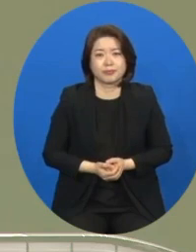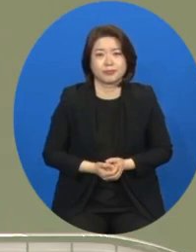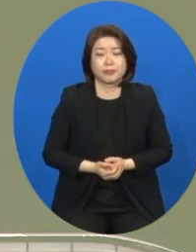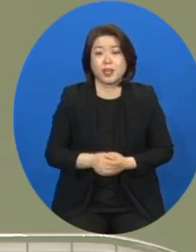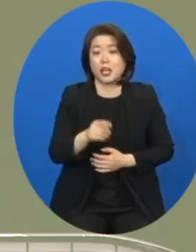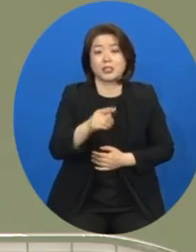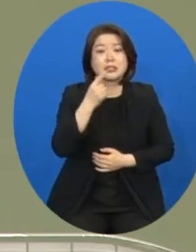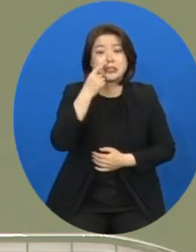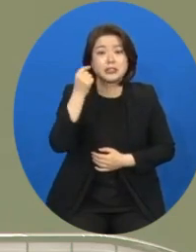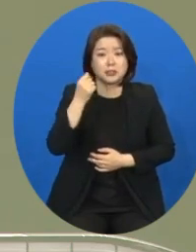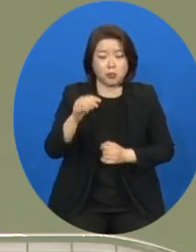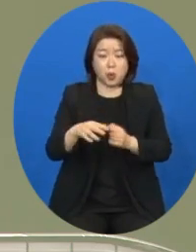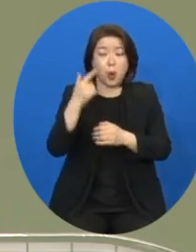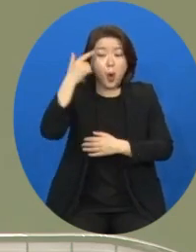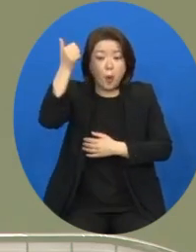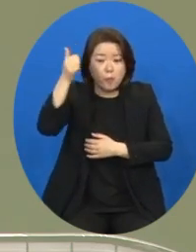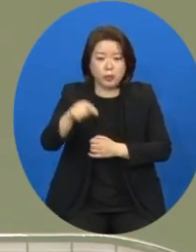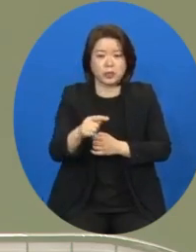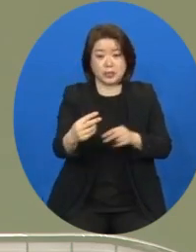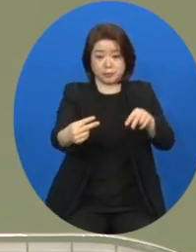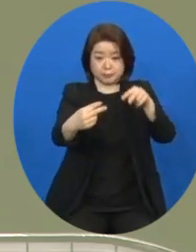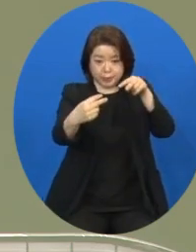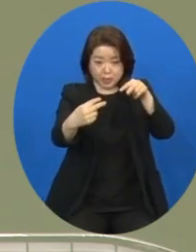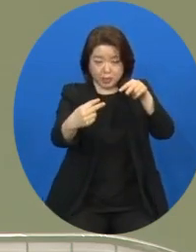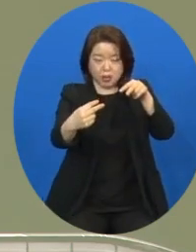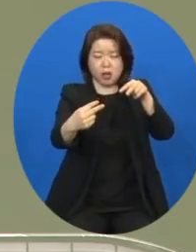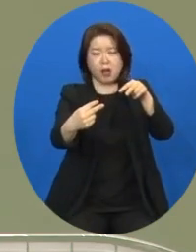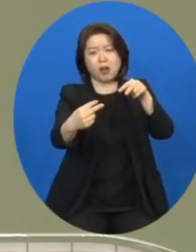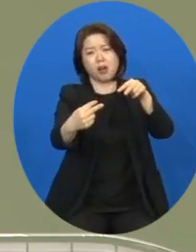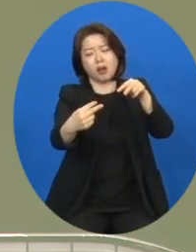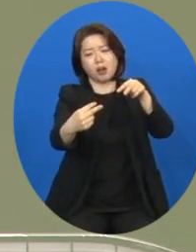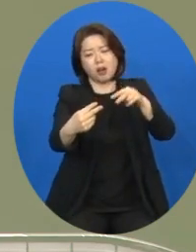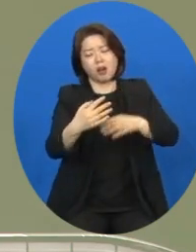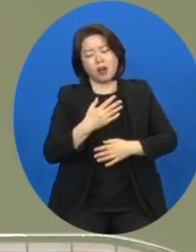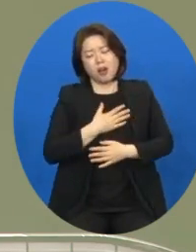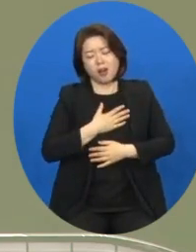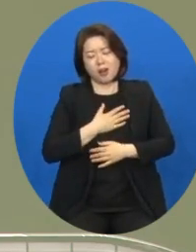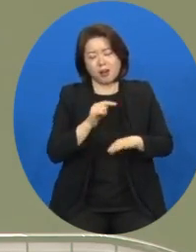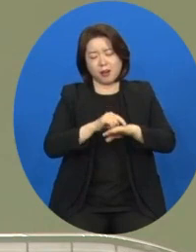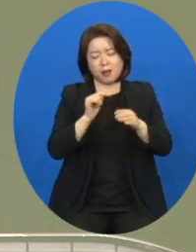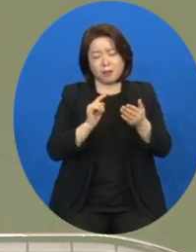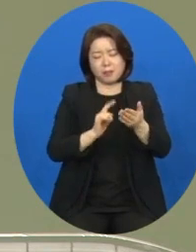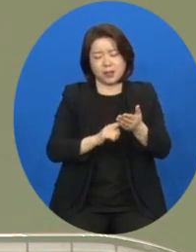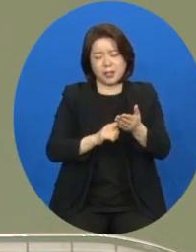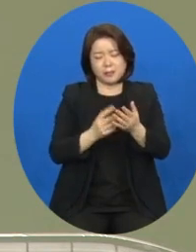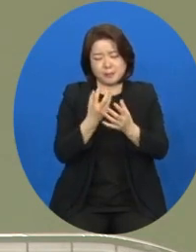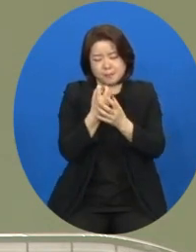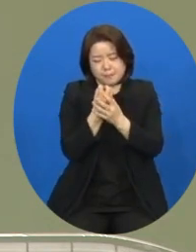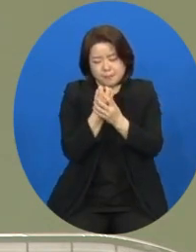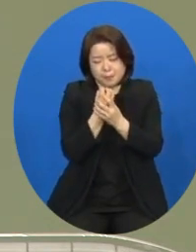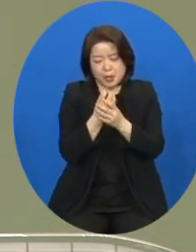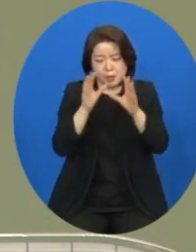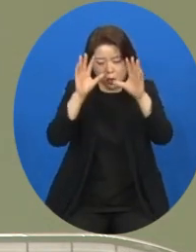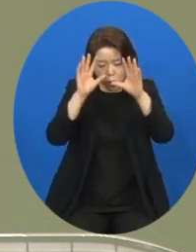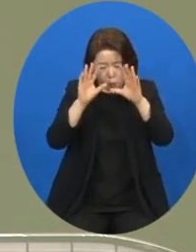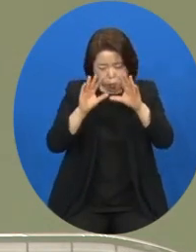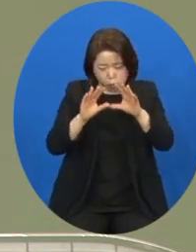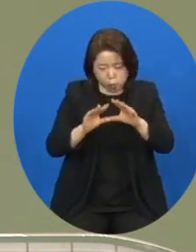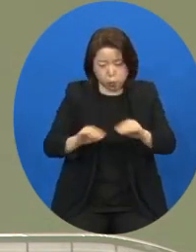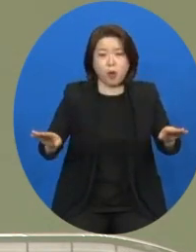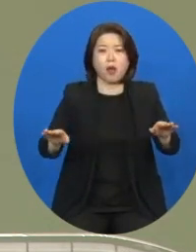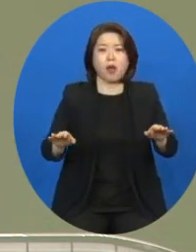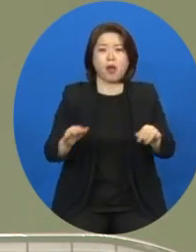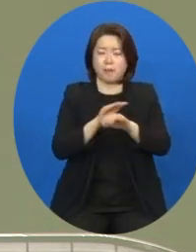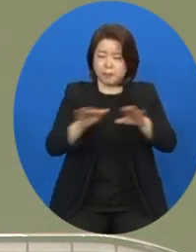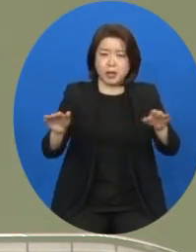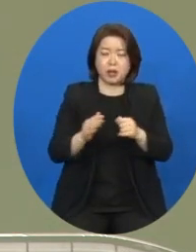그 일본 목사님을 이렇게 보는데 그냥 마음이 확 녹아지더래요. 그리고 그 일본 목사님을